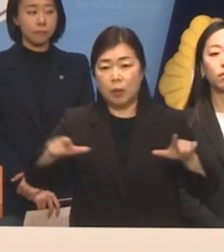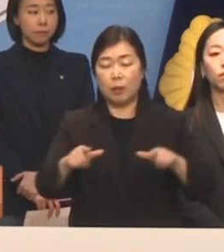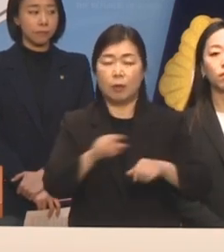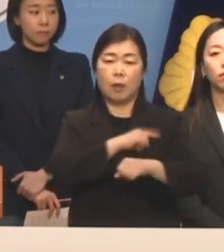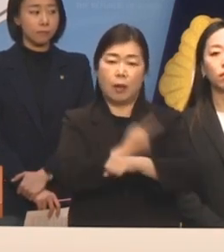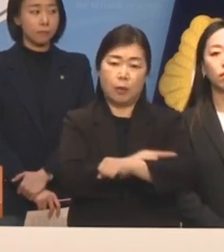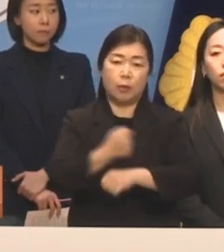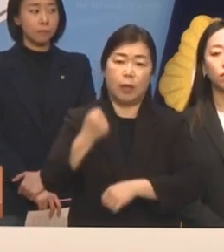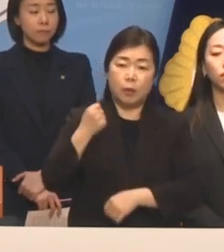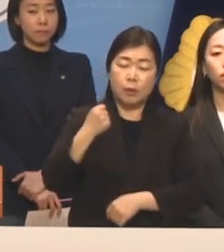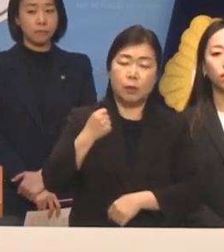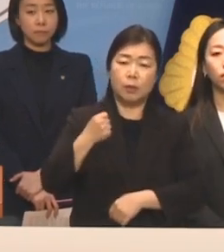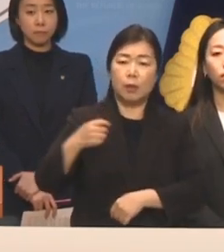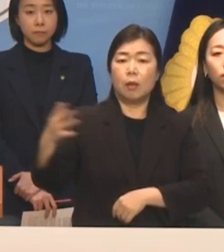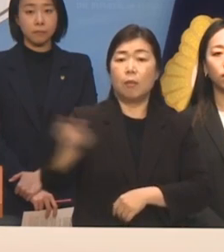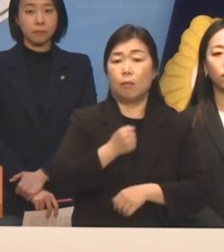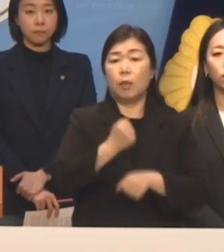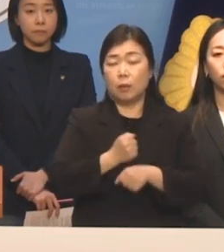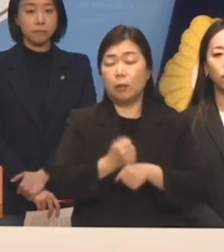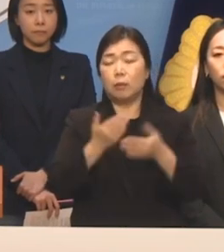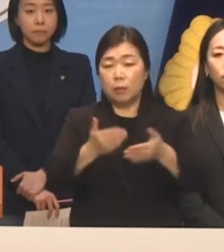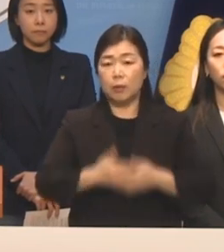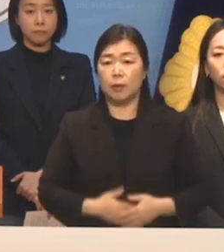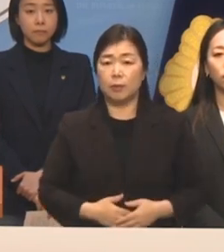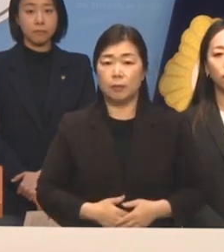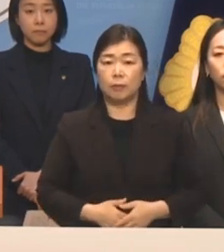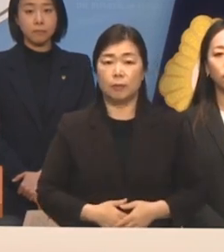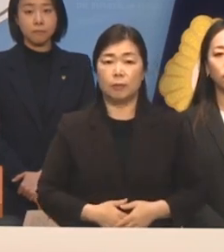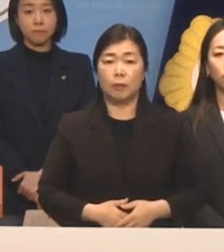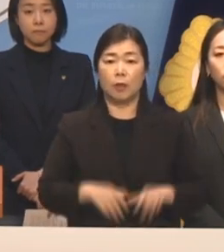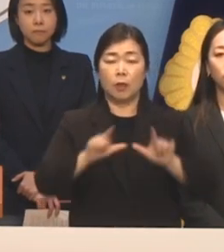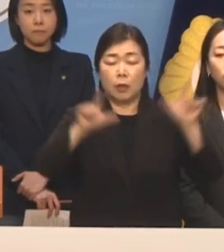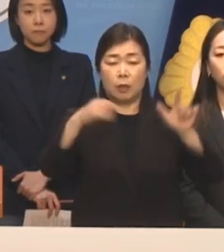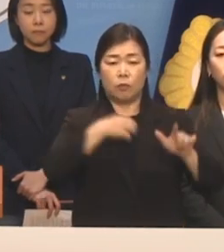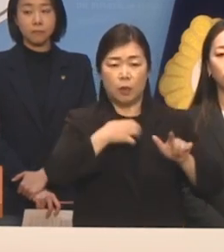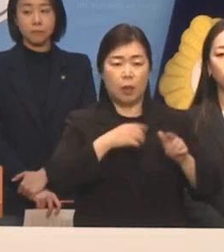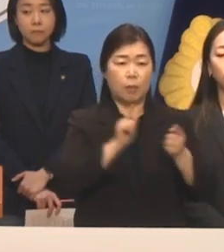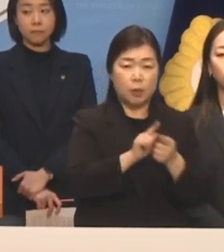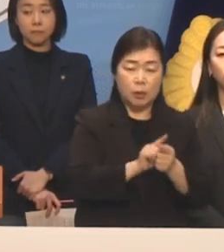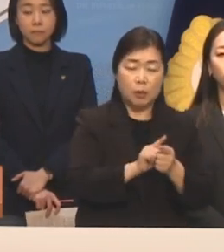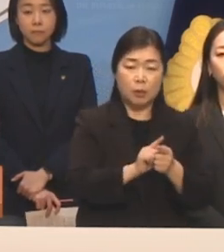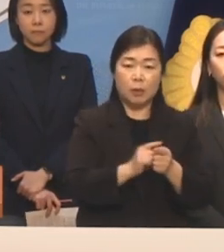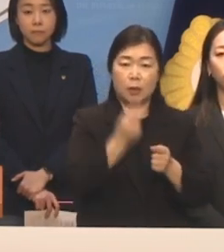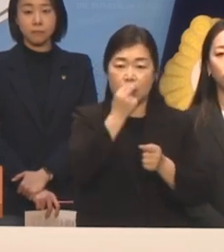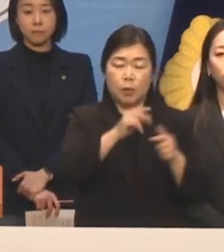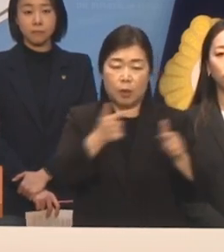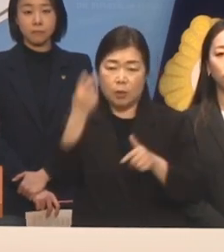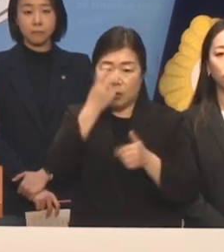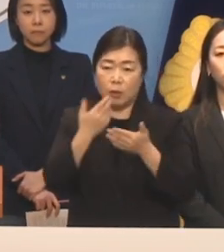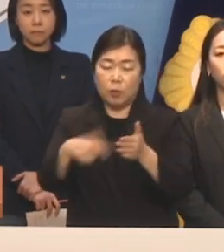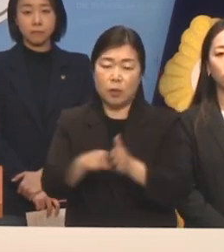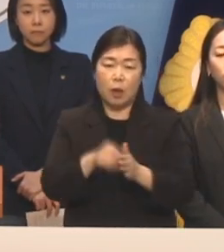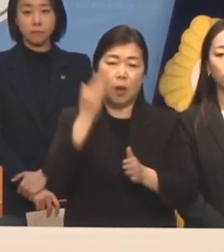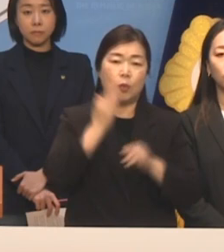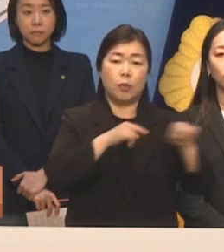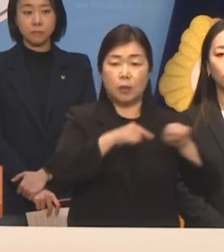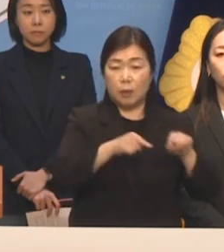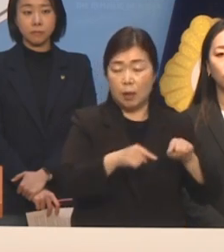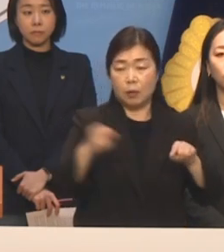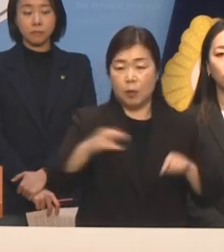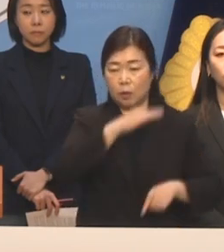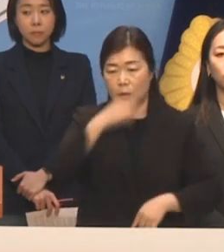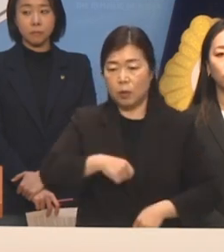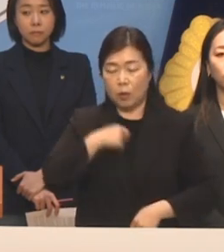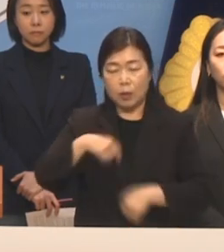열겠습니다. 기후위기와 불평등에 맞서 무생명을 지키는 싸움에 앞장서 녹색당 그리고 녹색정의당원들과